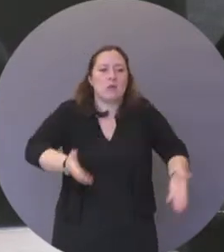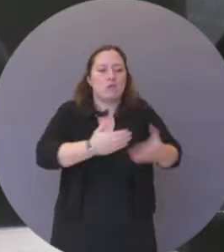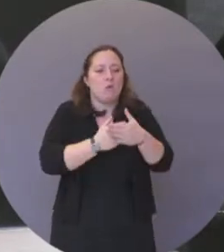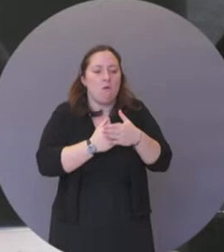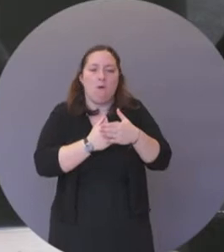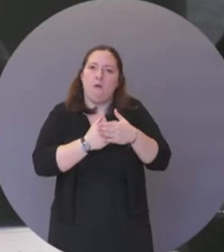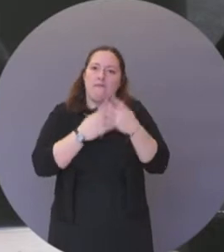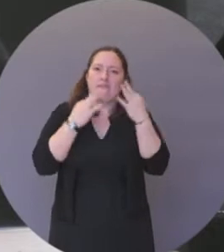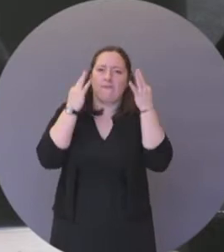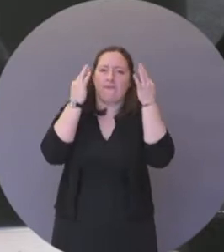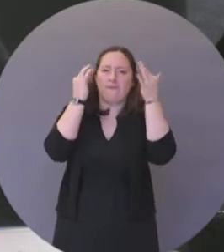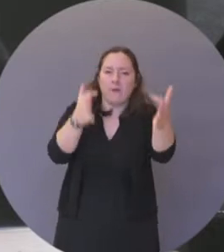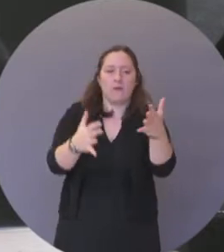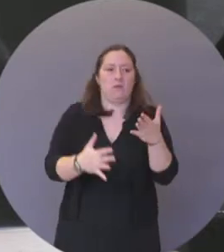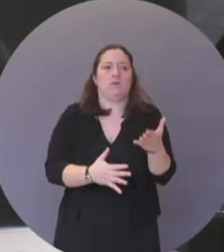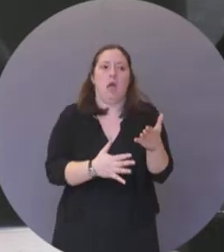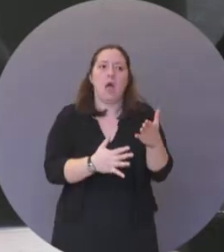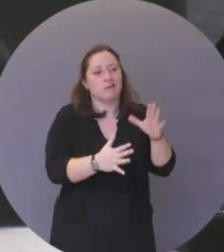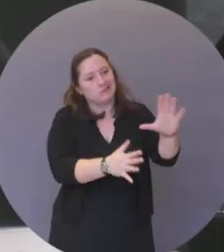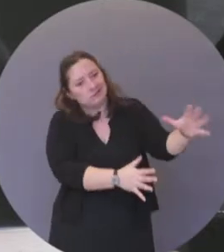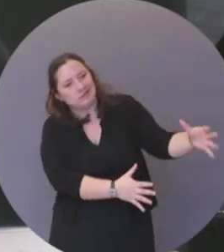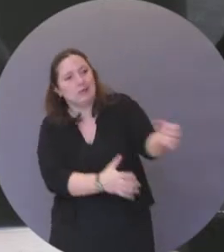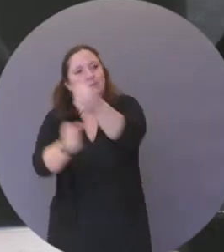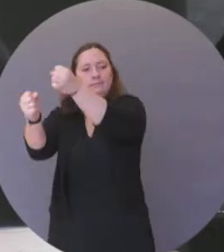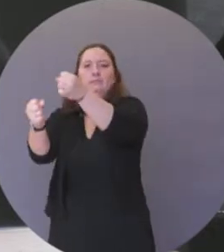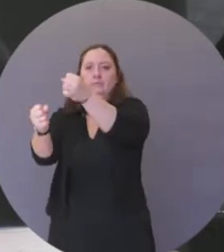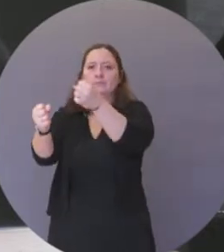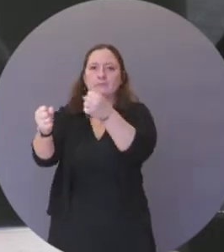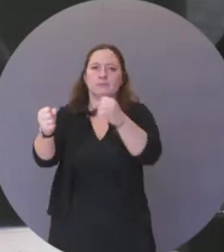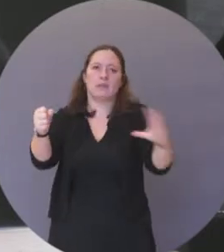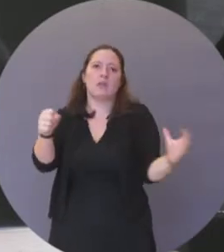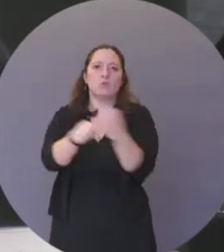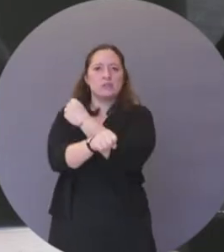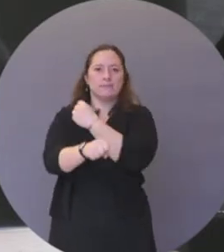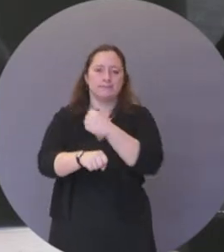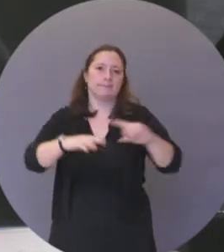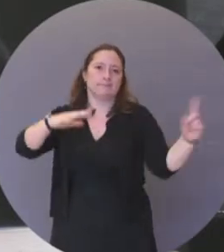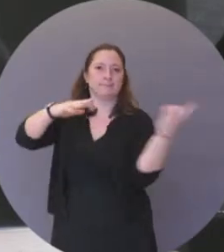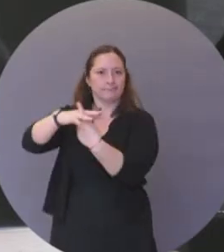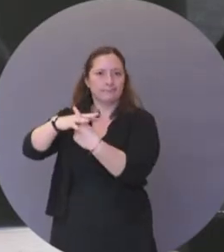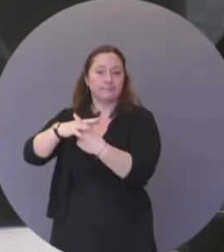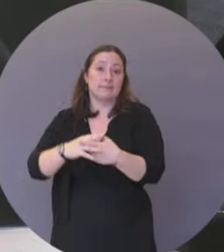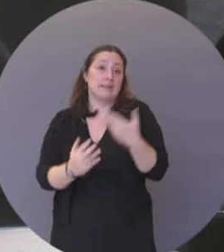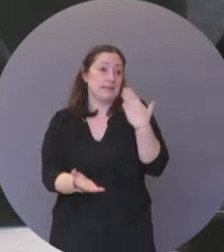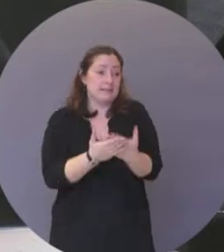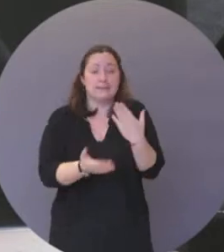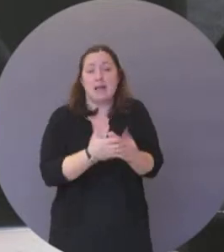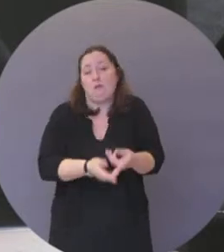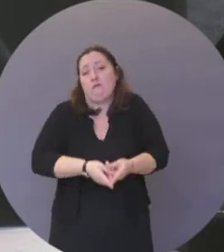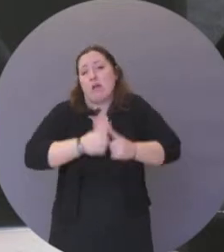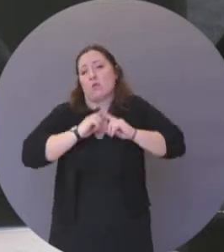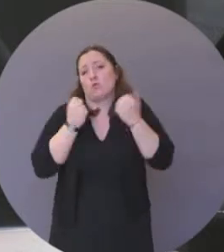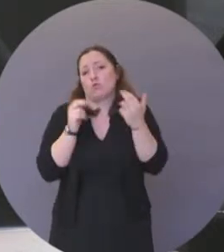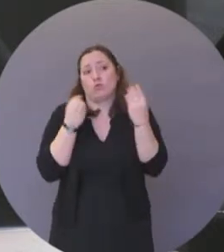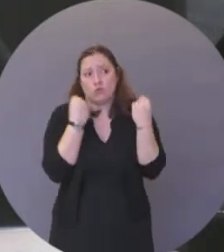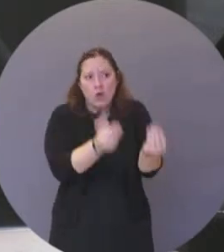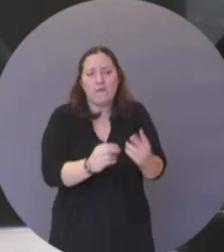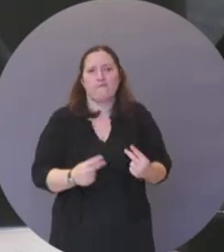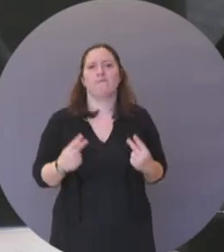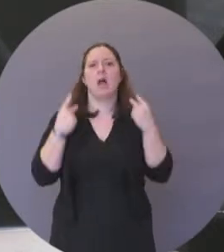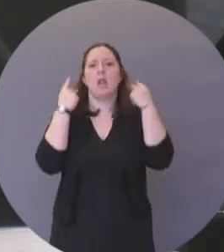précarité et évidemment nous en sommes convaincus c'est vraiment un des moyens de permettre de le retrouver